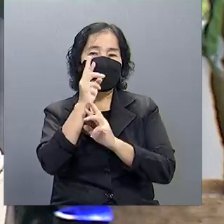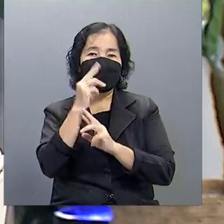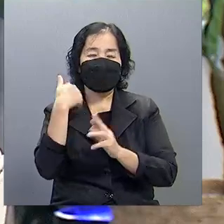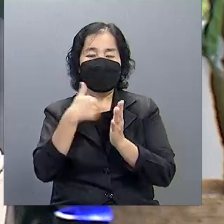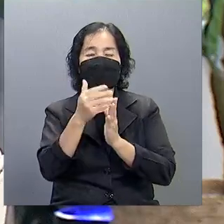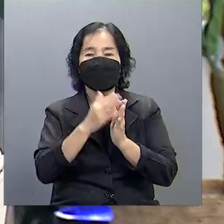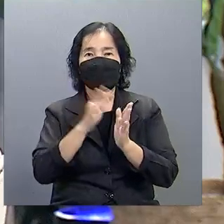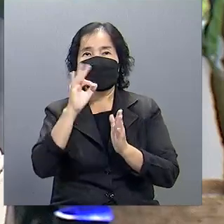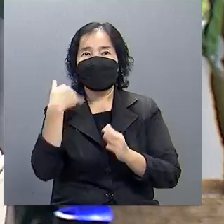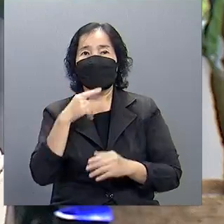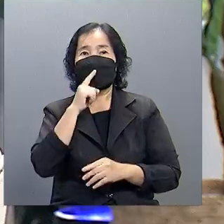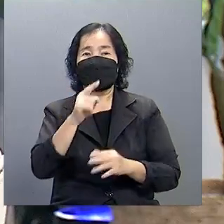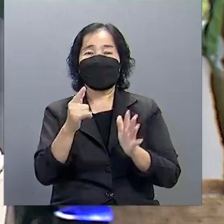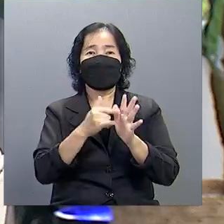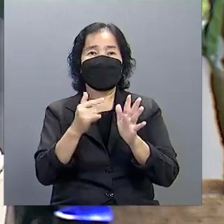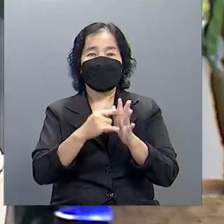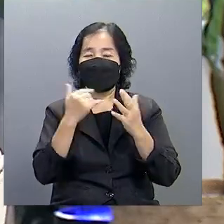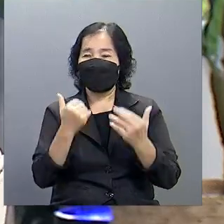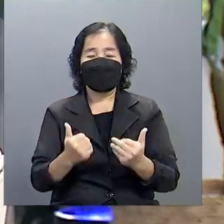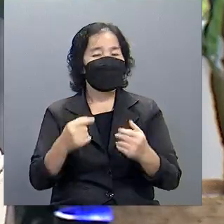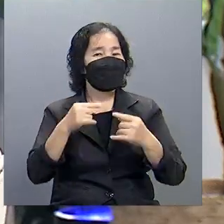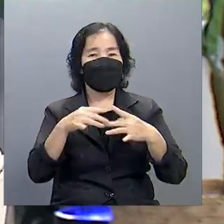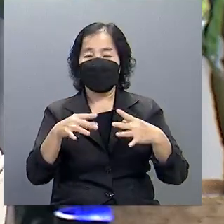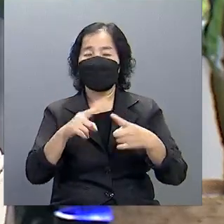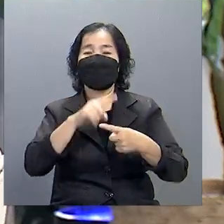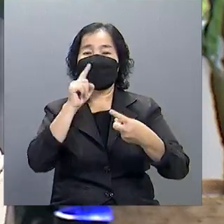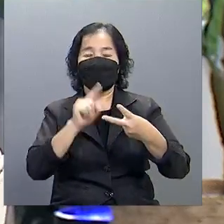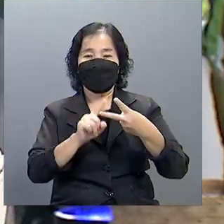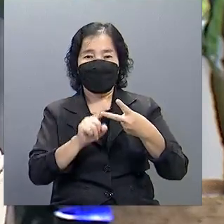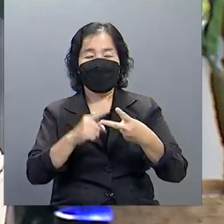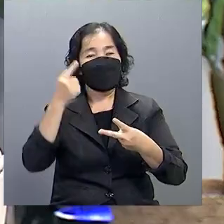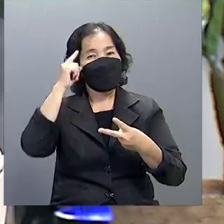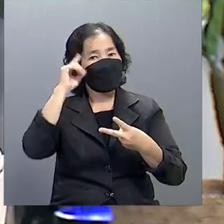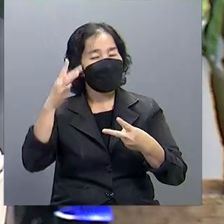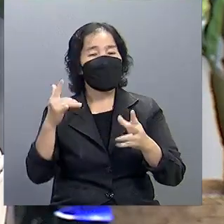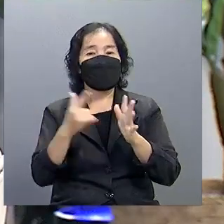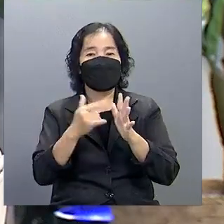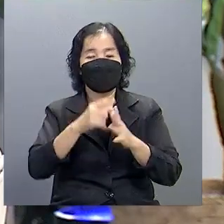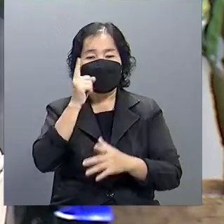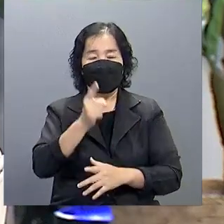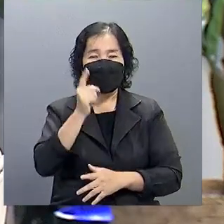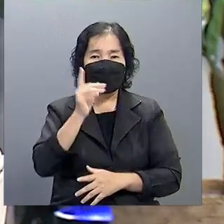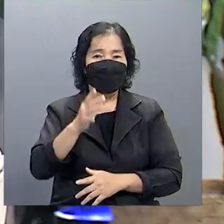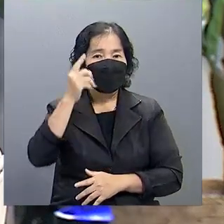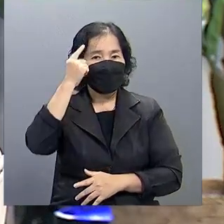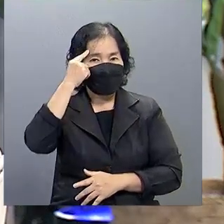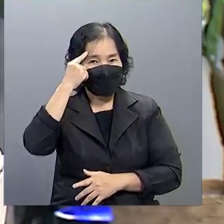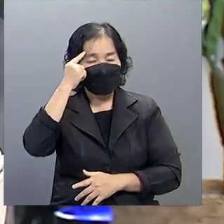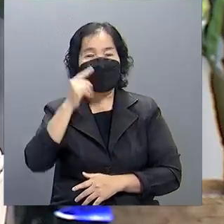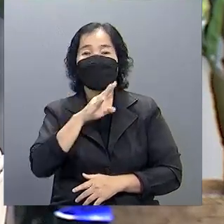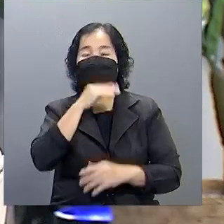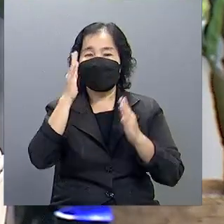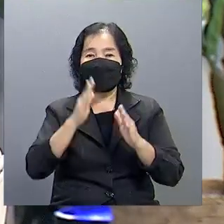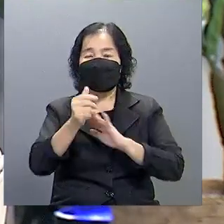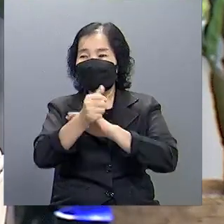ตัวยาน่าใช้กว่านี้ที่ไม่สมควรอยู่แล้วสองคือไม่รู้ว่ายานั้นจริงด้วยหรือเปล่าป้องแน่นอนว่าคนที่ลักลอบเอาอย่างนี้คะก็